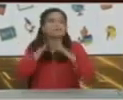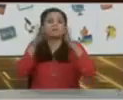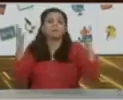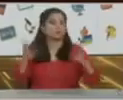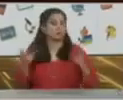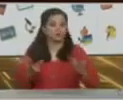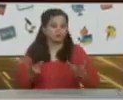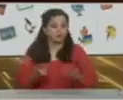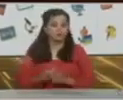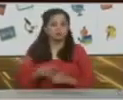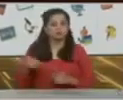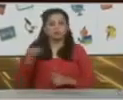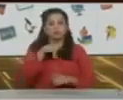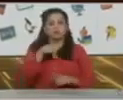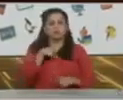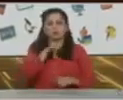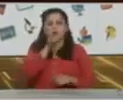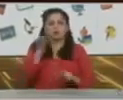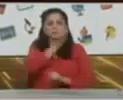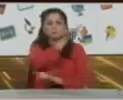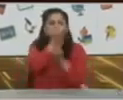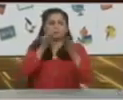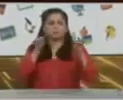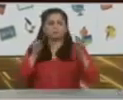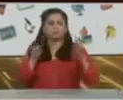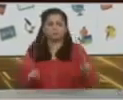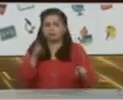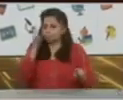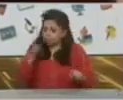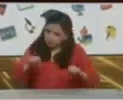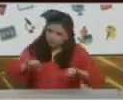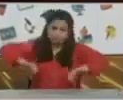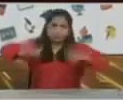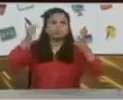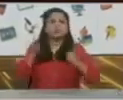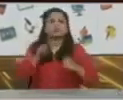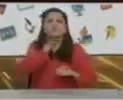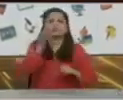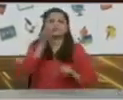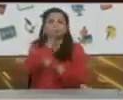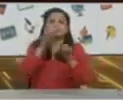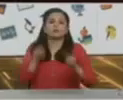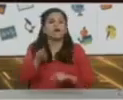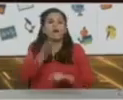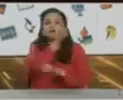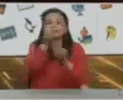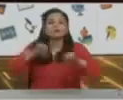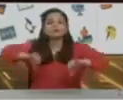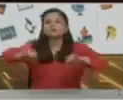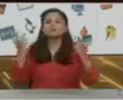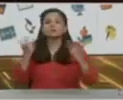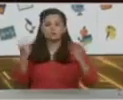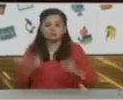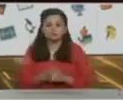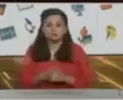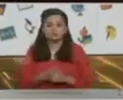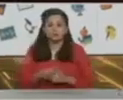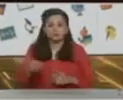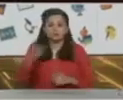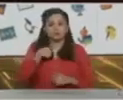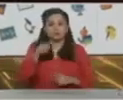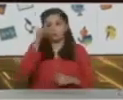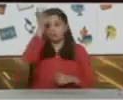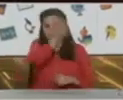हमें 100% मार्क लेकर के पास होना ही है। ये है अपने भारत